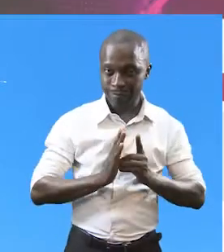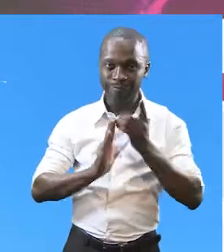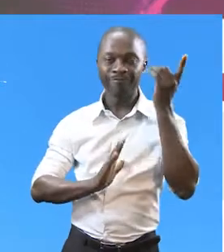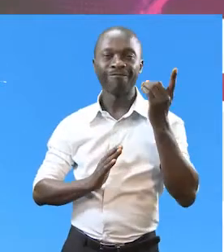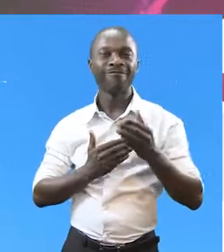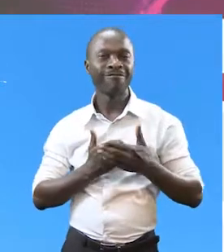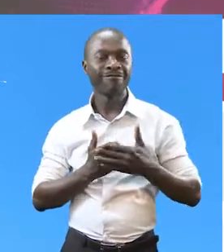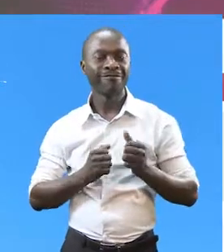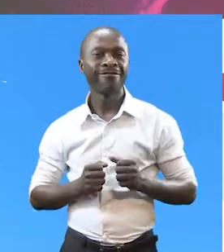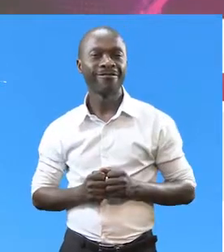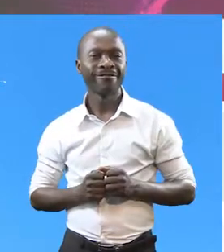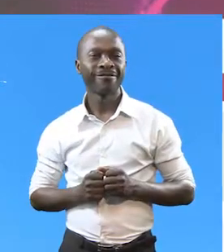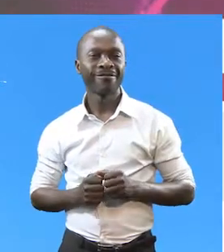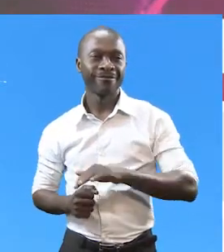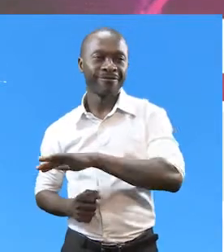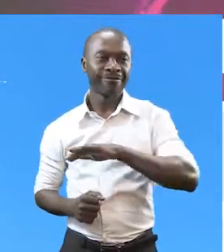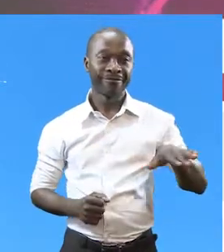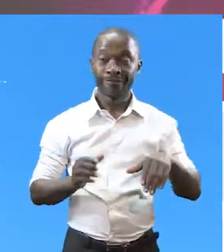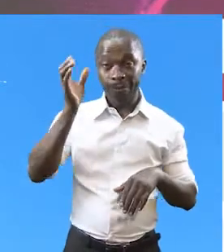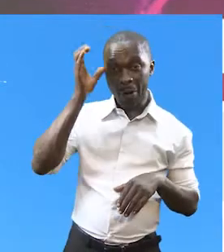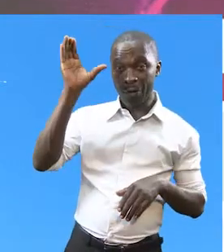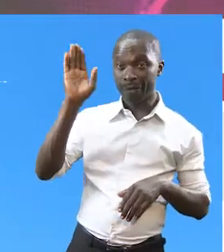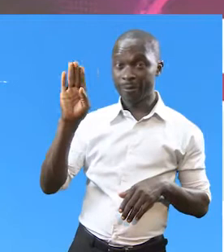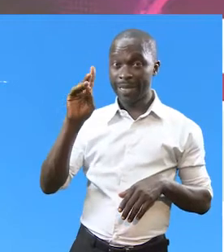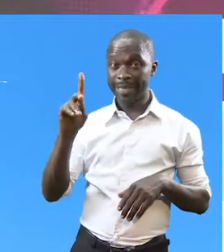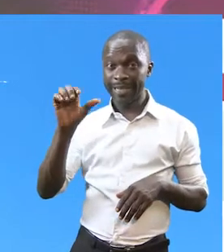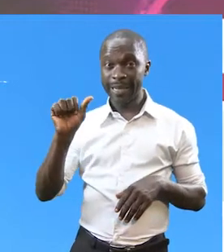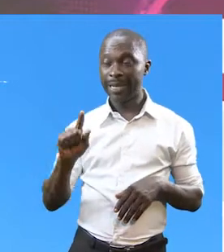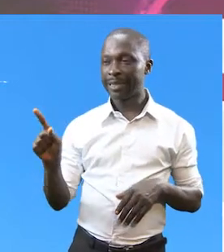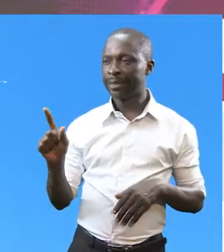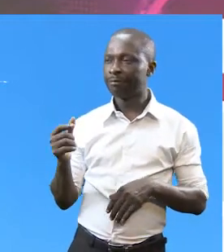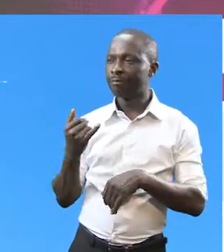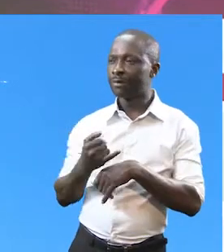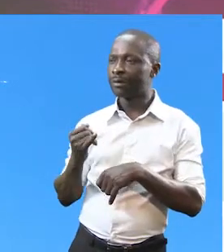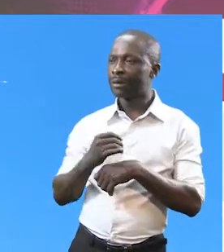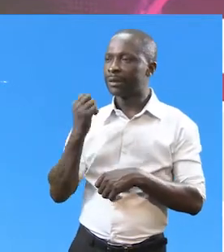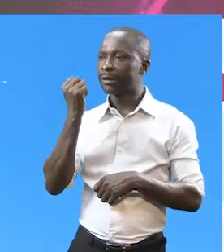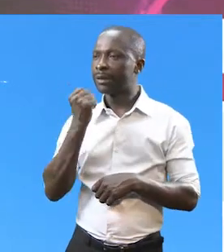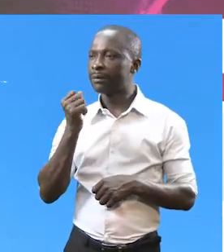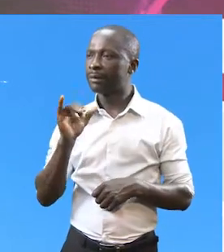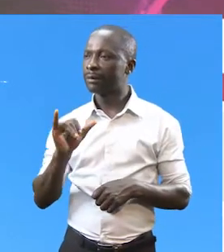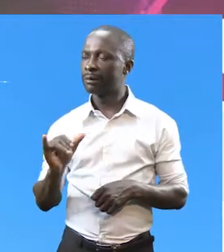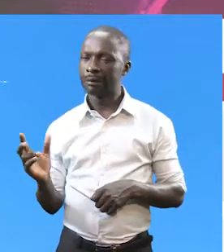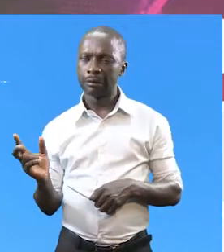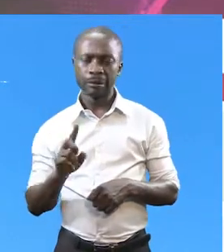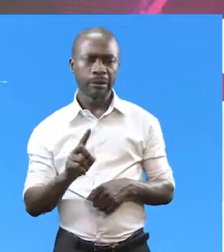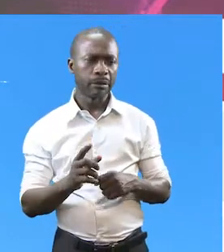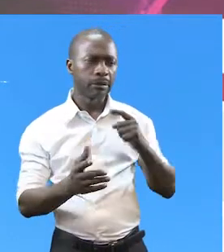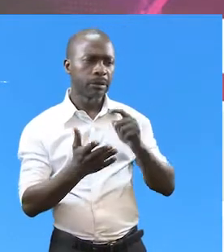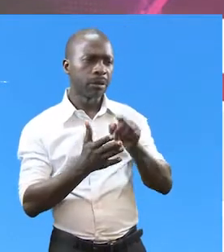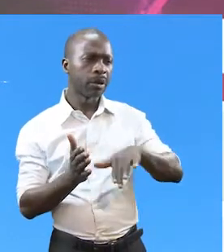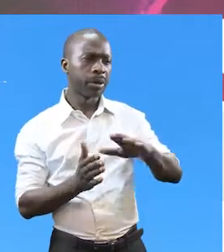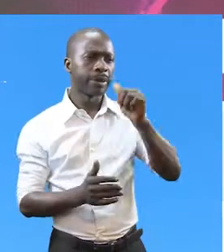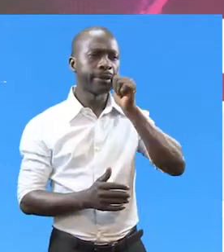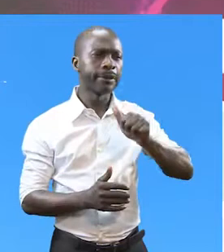Au Congo-Brazzaville, la société civile de Beni déplore des violences qui occasionnent des pertes en vie humaine au quotidien, toujours